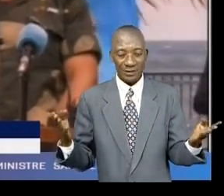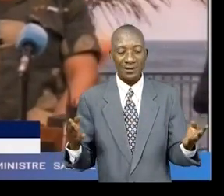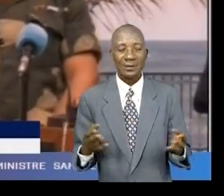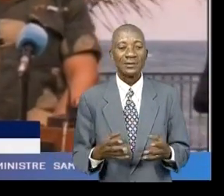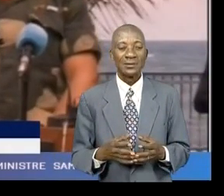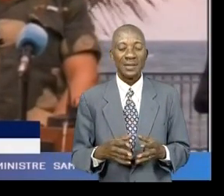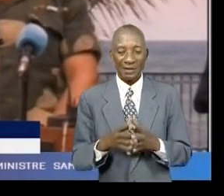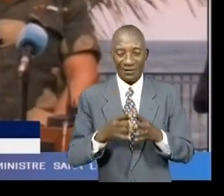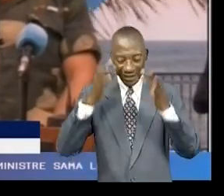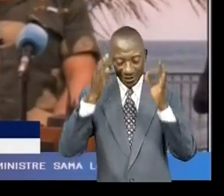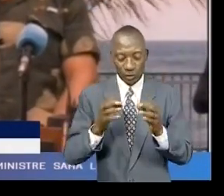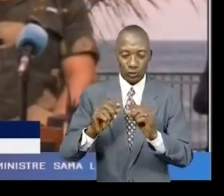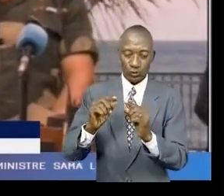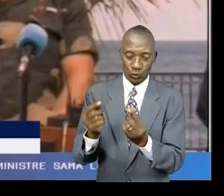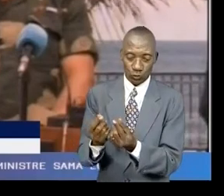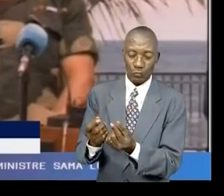parties prenantes.